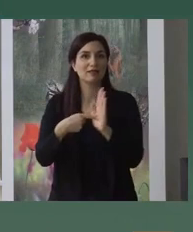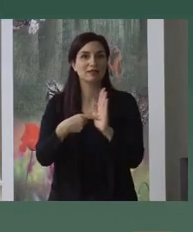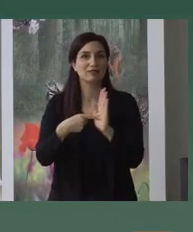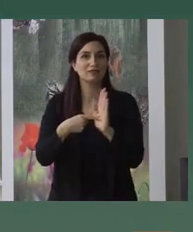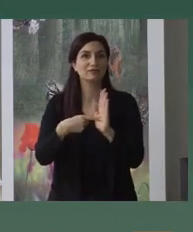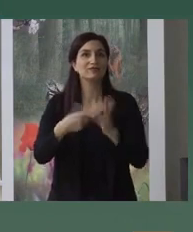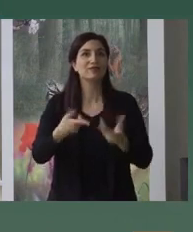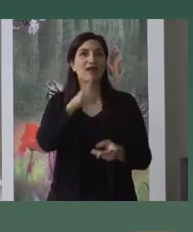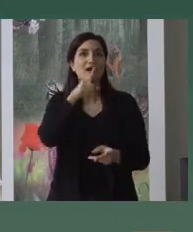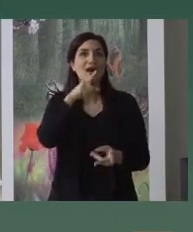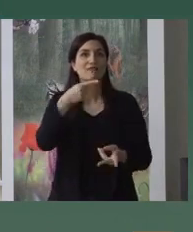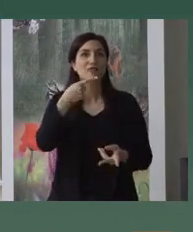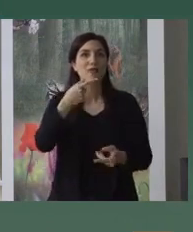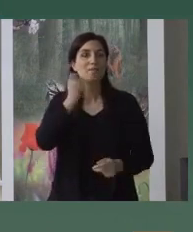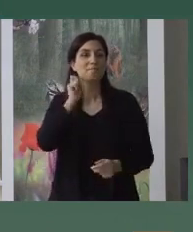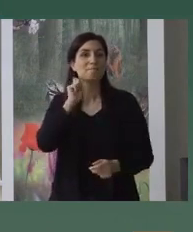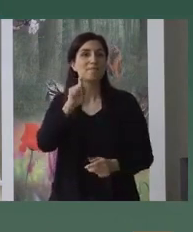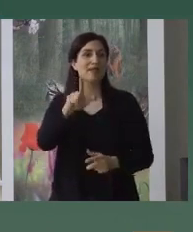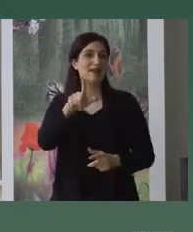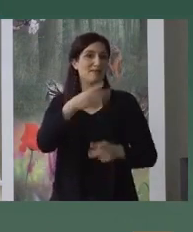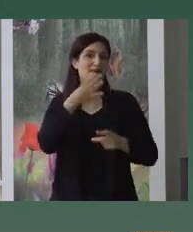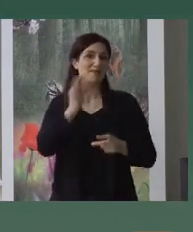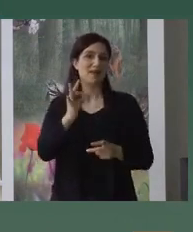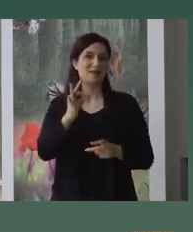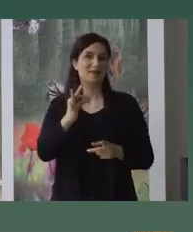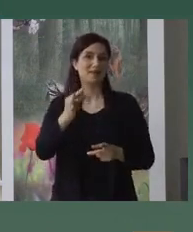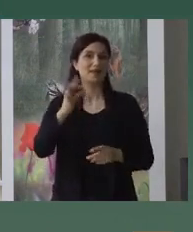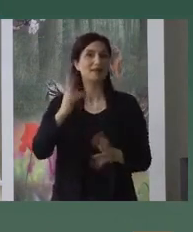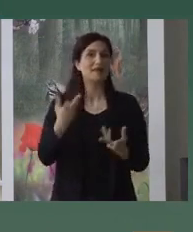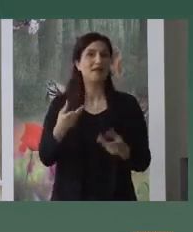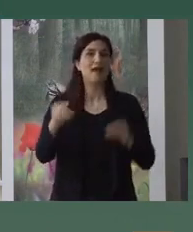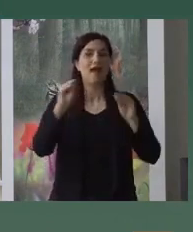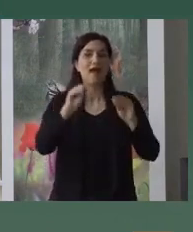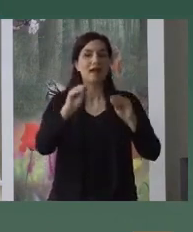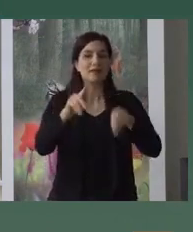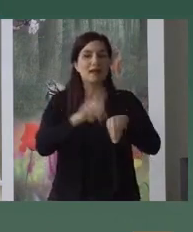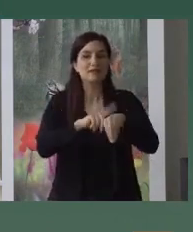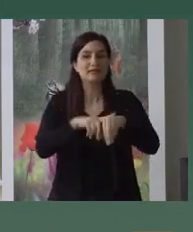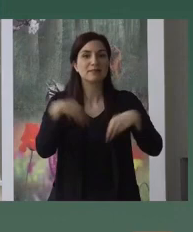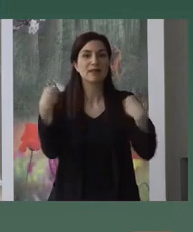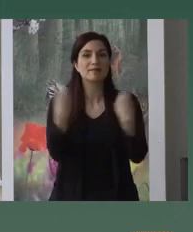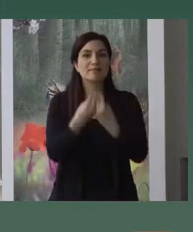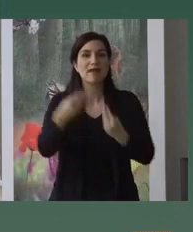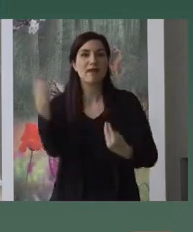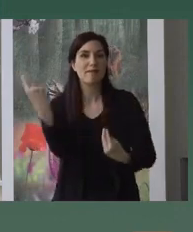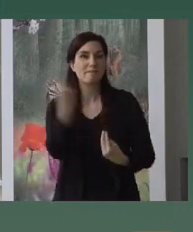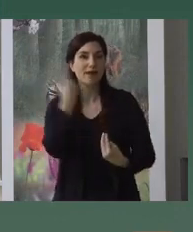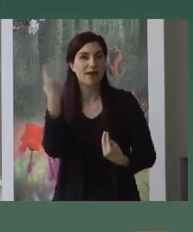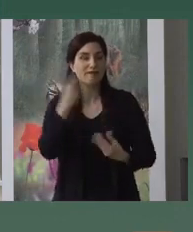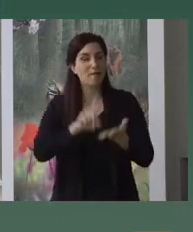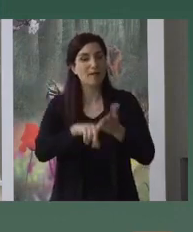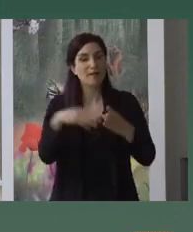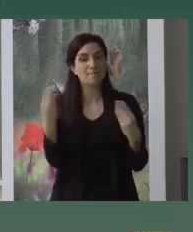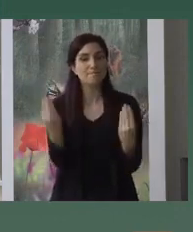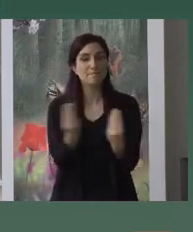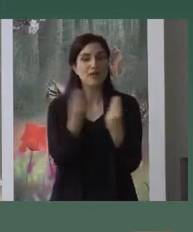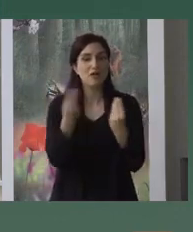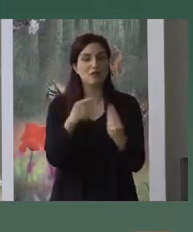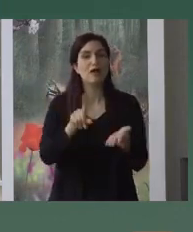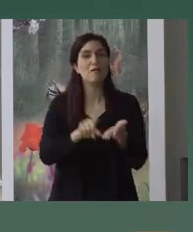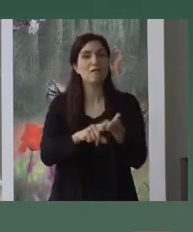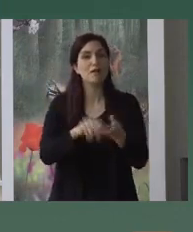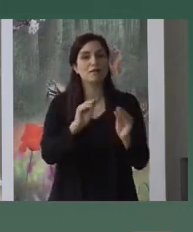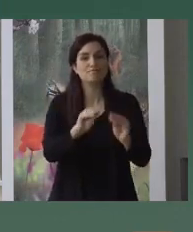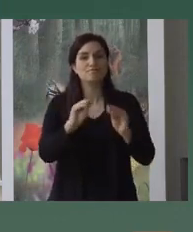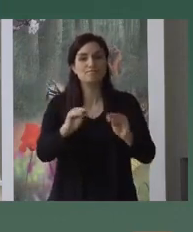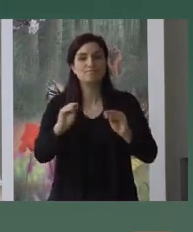πολίτες, για την ανάγκη ποιοτικής εκπαίδευσης. Η εκπαίδευση, ειδικά για τα θέματα της κλιματικής αλλαγής, είναι ο μόνος τρόπος